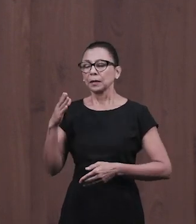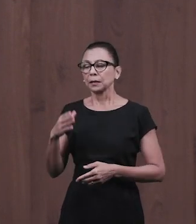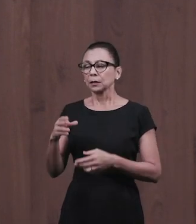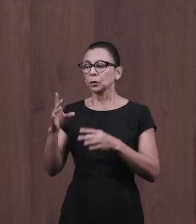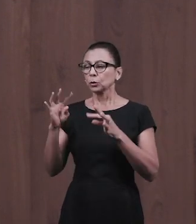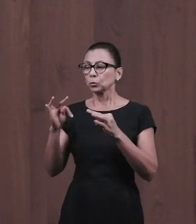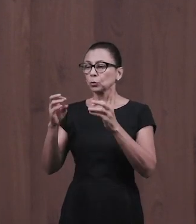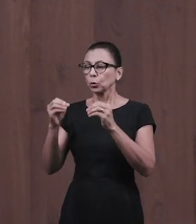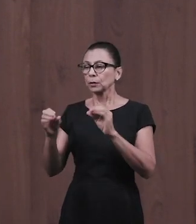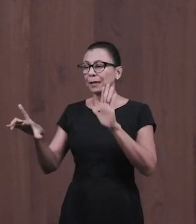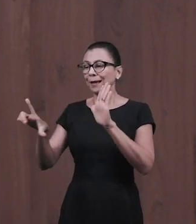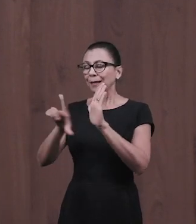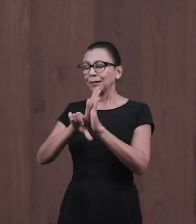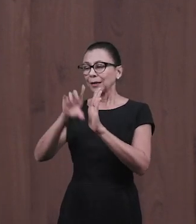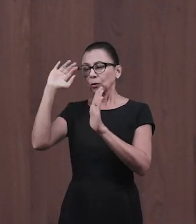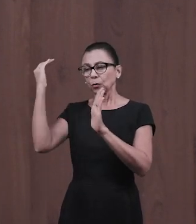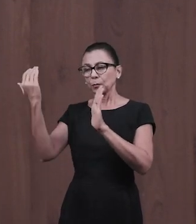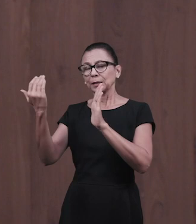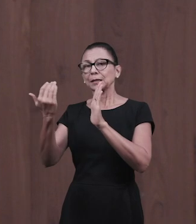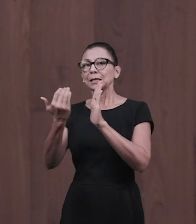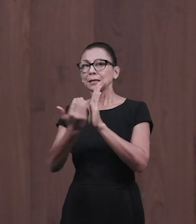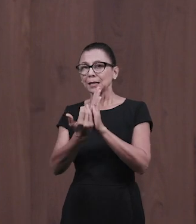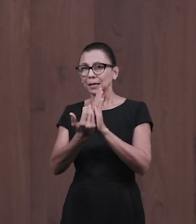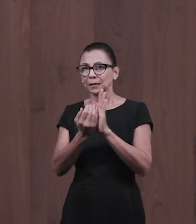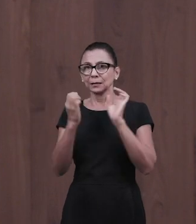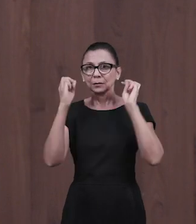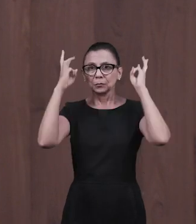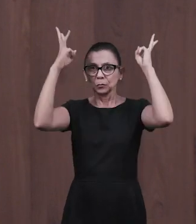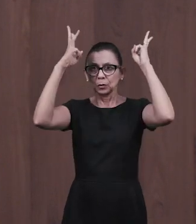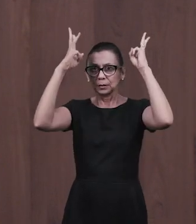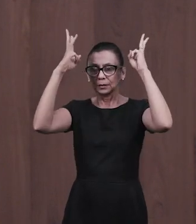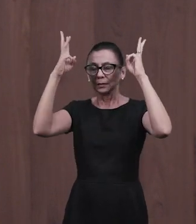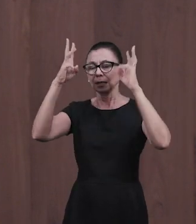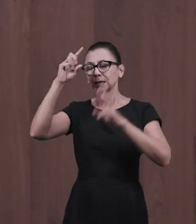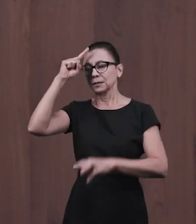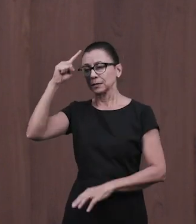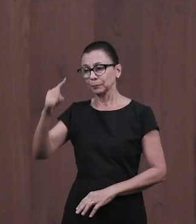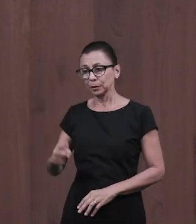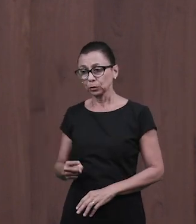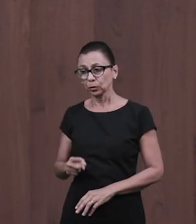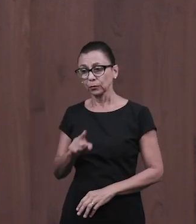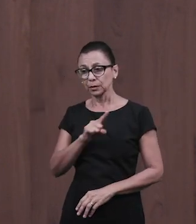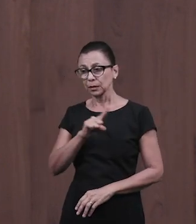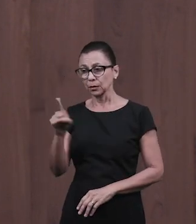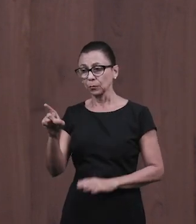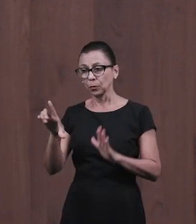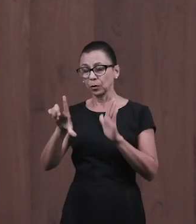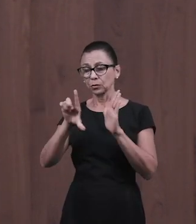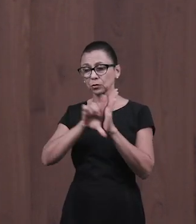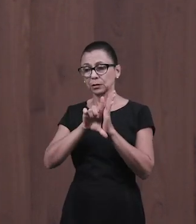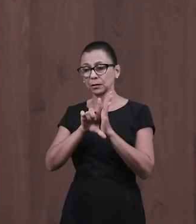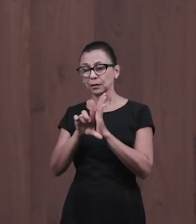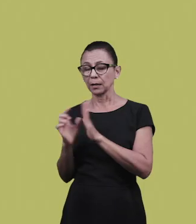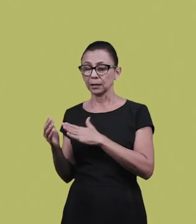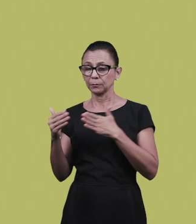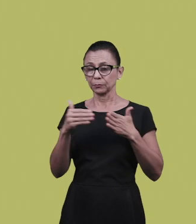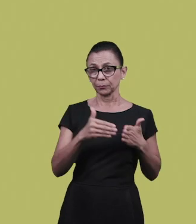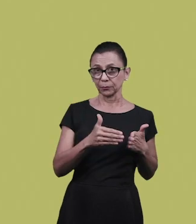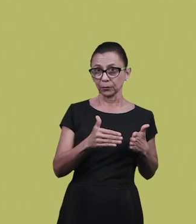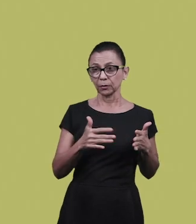aies le soin de faire selon toute la loi que mon serviteur Moïse t'a ordonnée. D'elle, ne te détourne ni à droite ni à